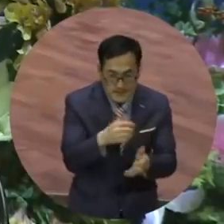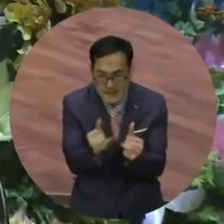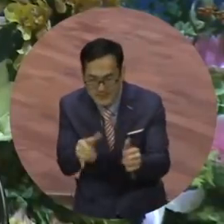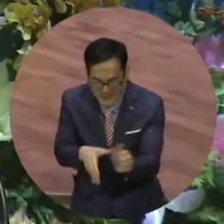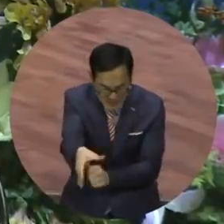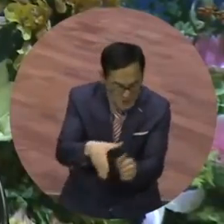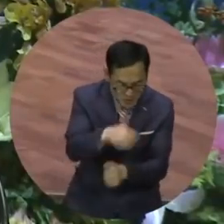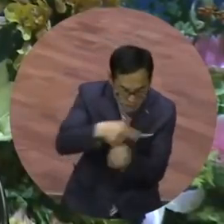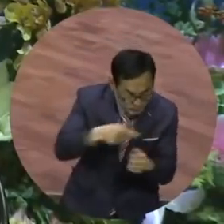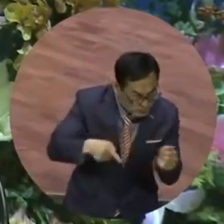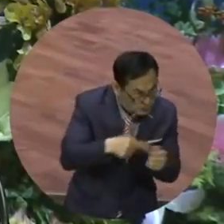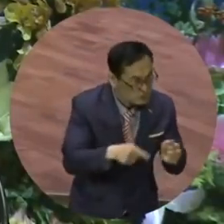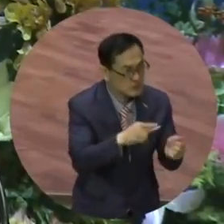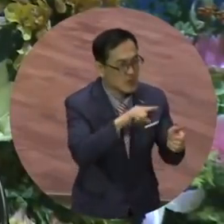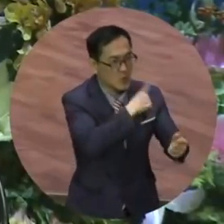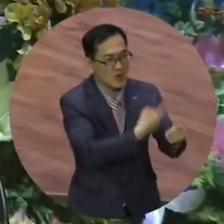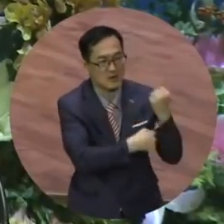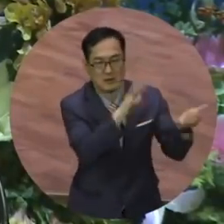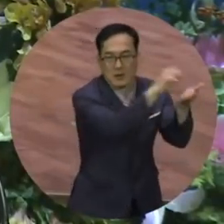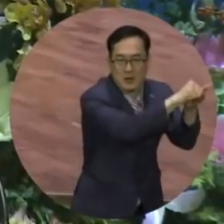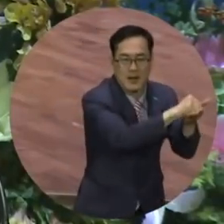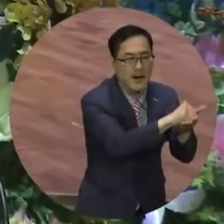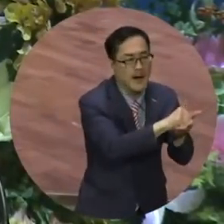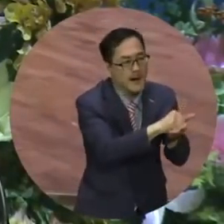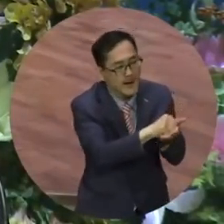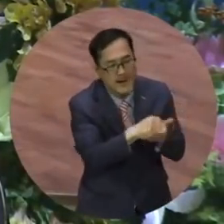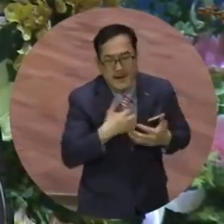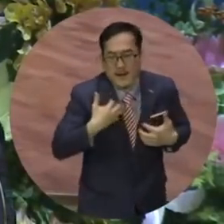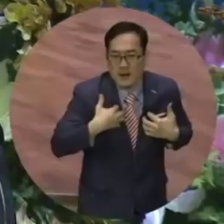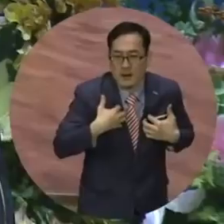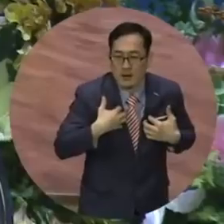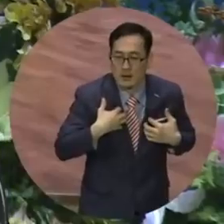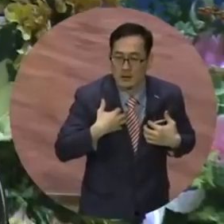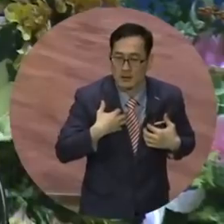막 사람 죽여가면서. 왜 그렇습니까?